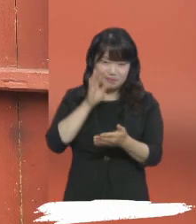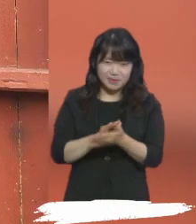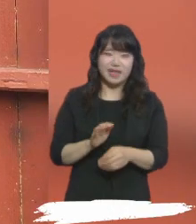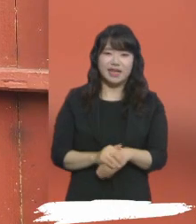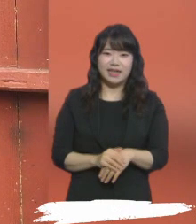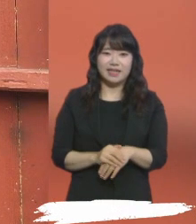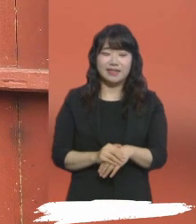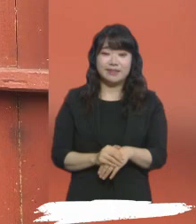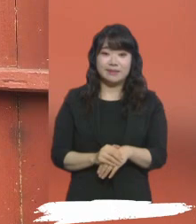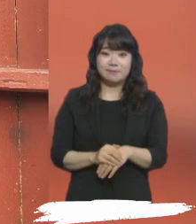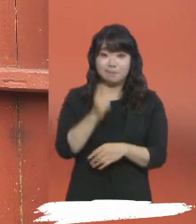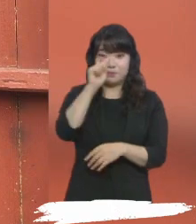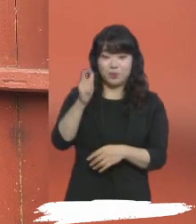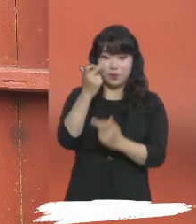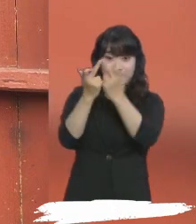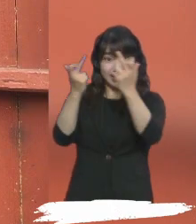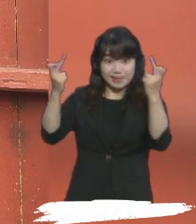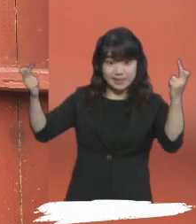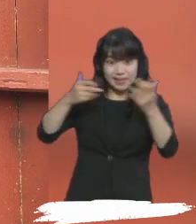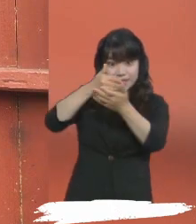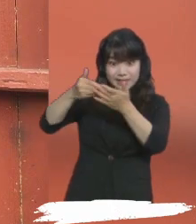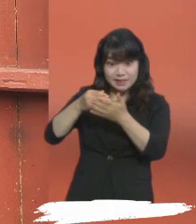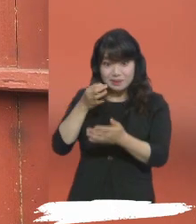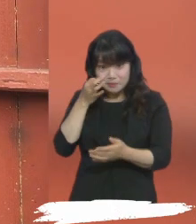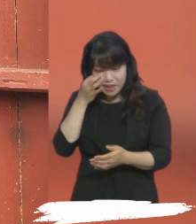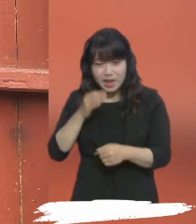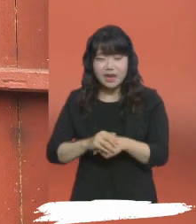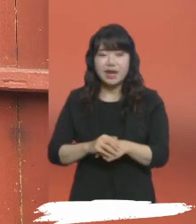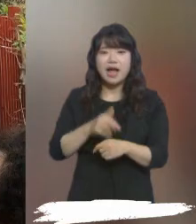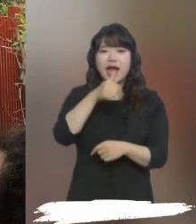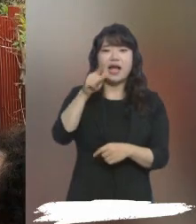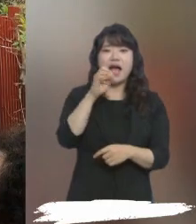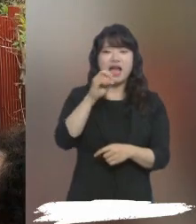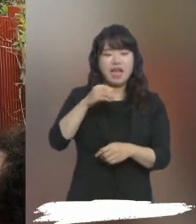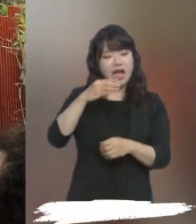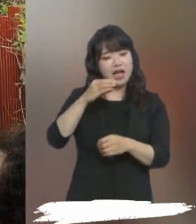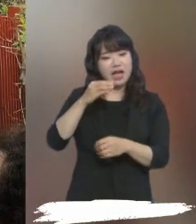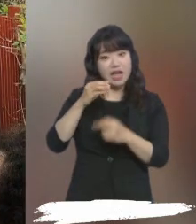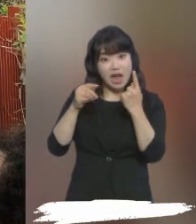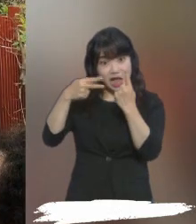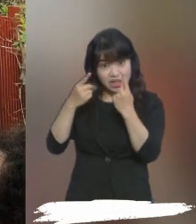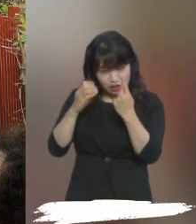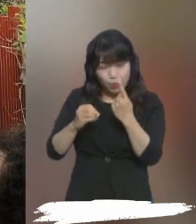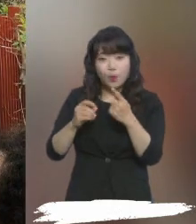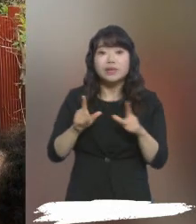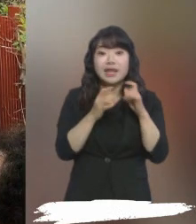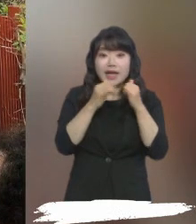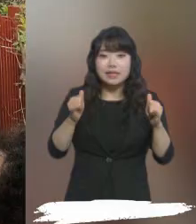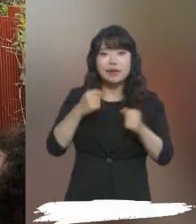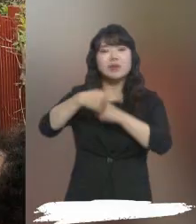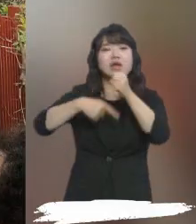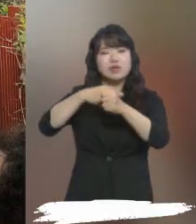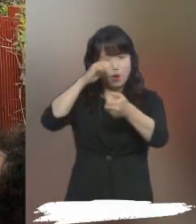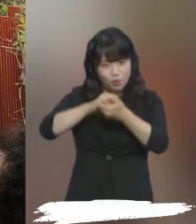궁산에 관산 서황사가 남아있는데 가양일동 주민들이 매년 산신제를 지낸다고